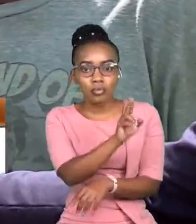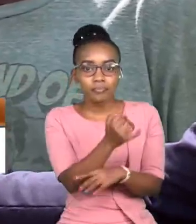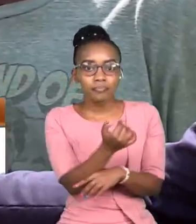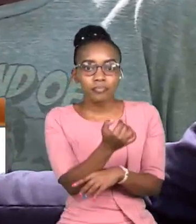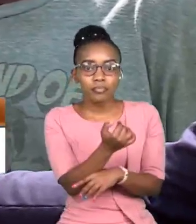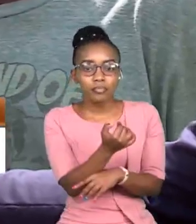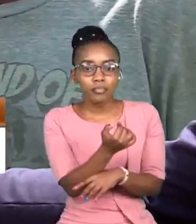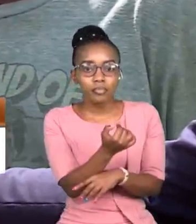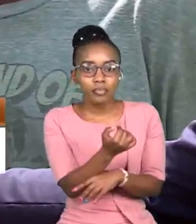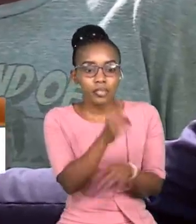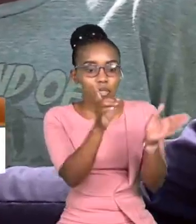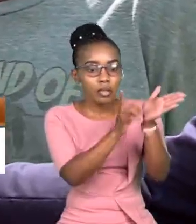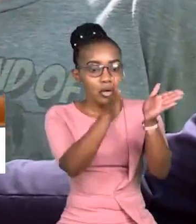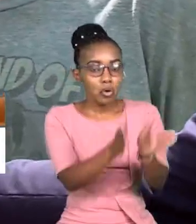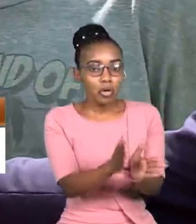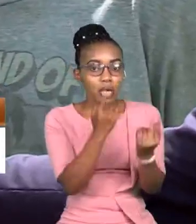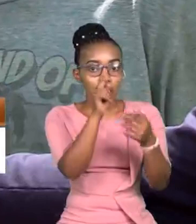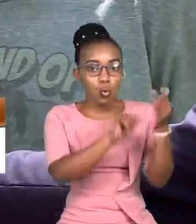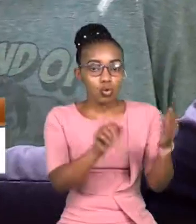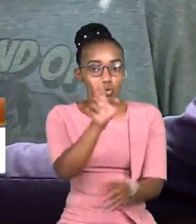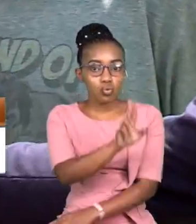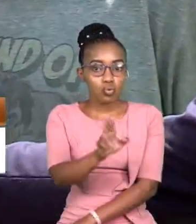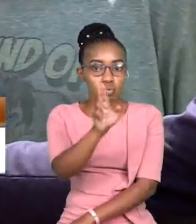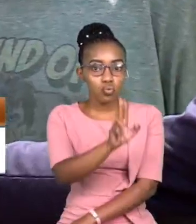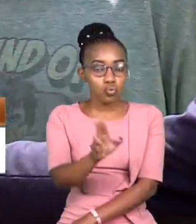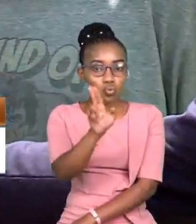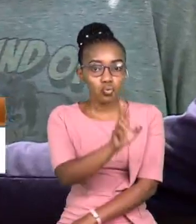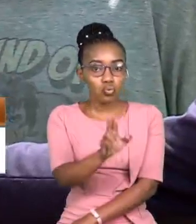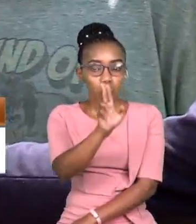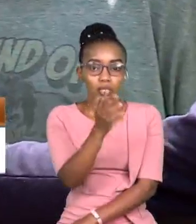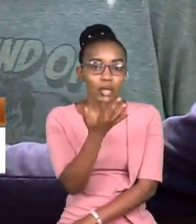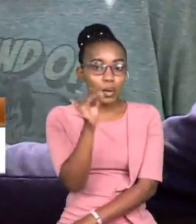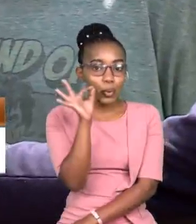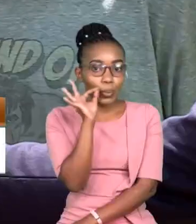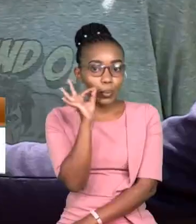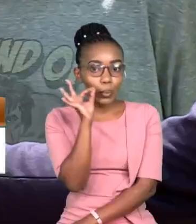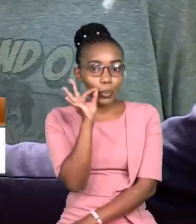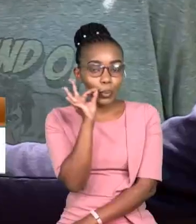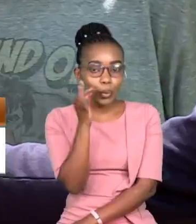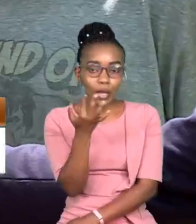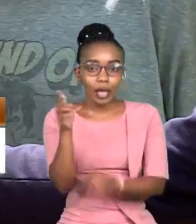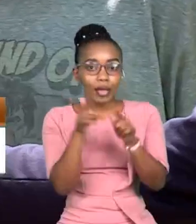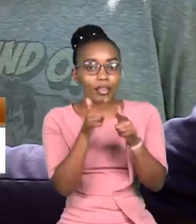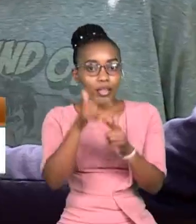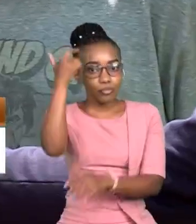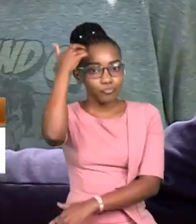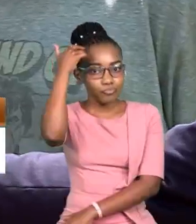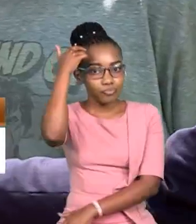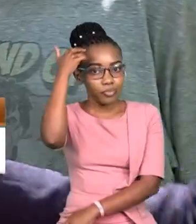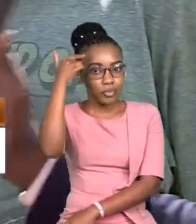kichwa. Ukienda kwa daktari, daktari anakuambia tumia kipande kidogo cha nguai uweze kufanya nini, kuwa na kichwa tumamu